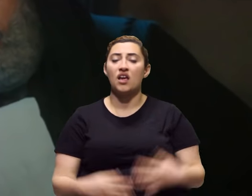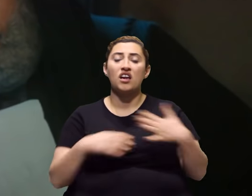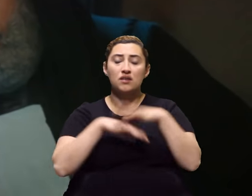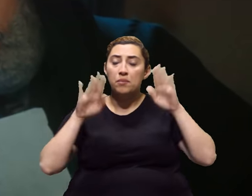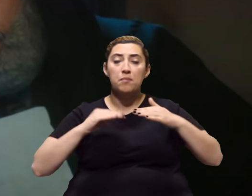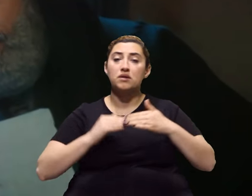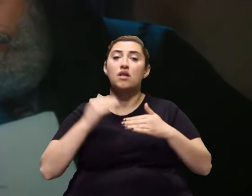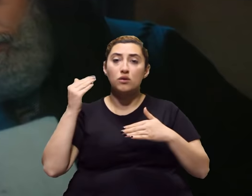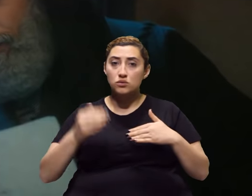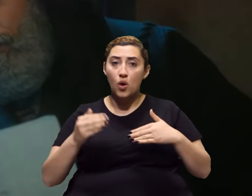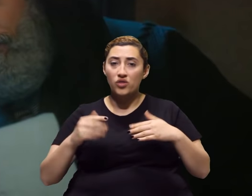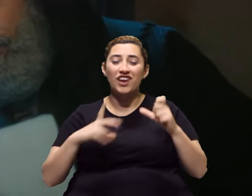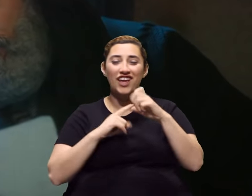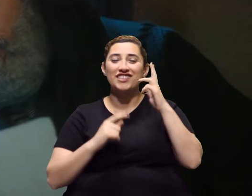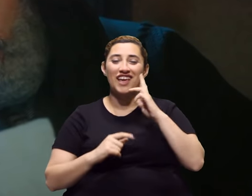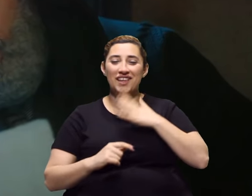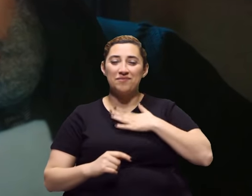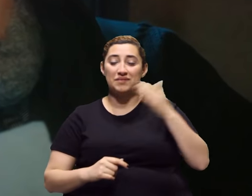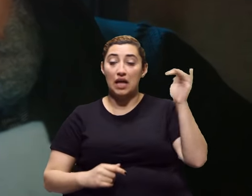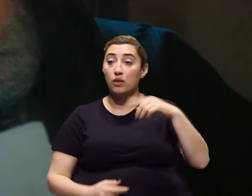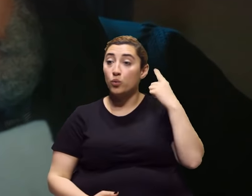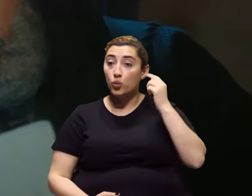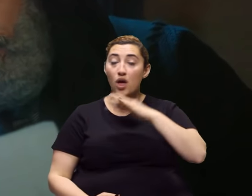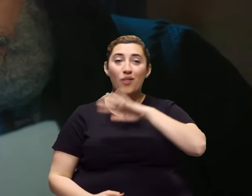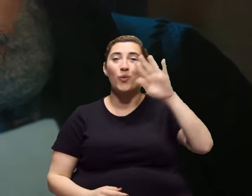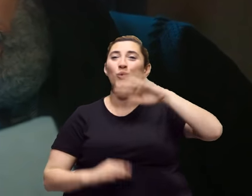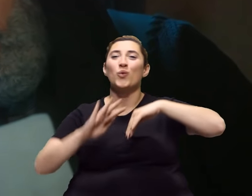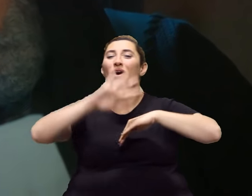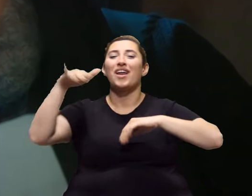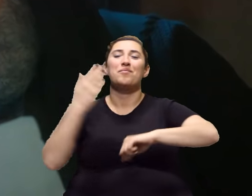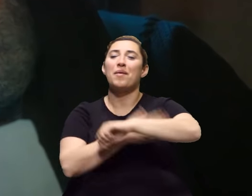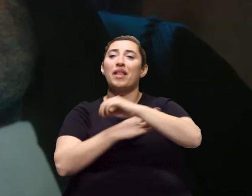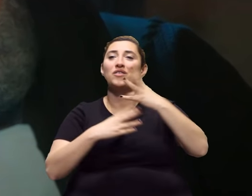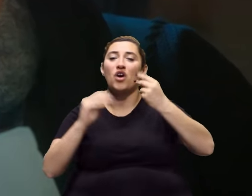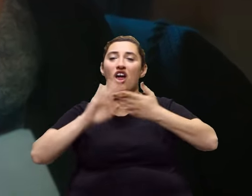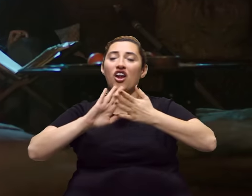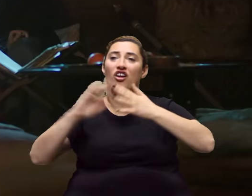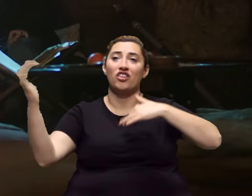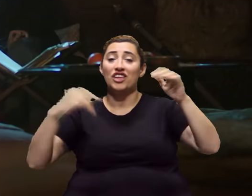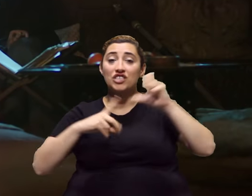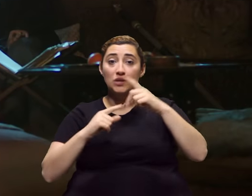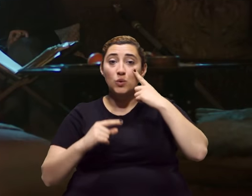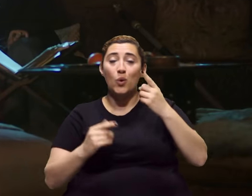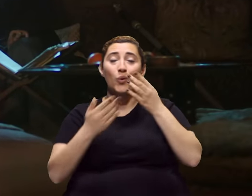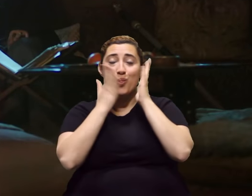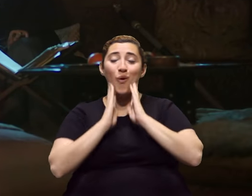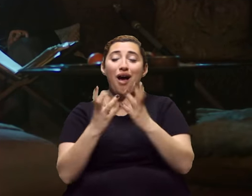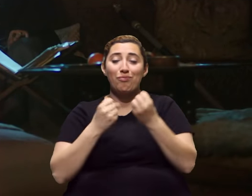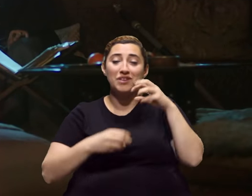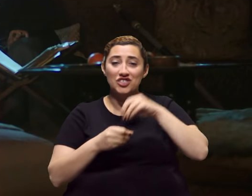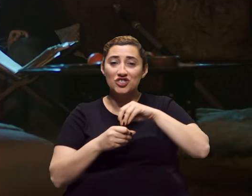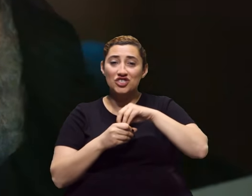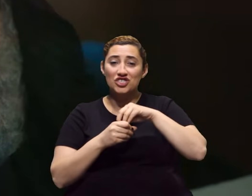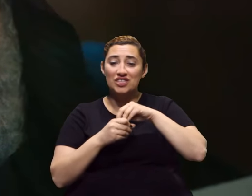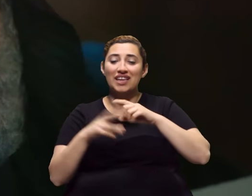Akşam namazından sonra şeyhimizin geldiğini işiten yukarı illerden çokça canlar, şeyhimizi görüp hayır duasını almak